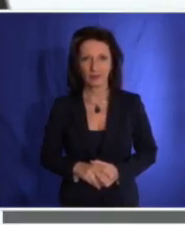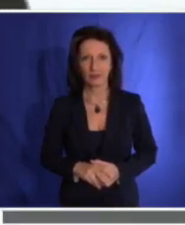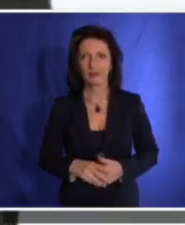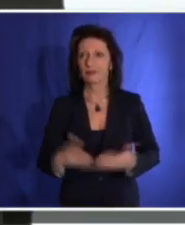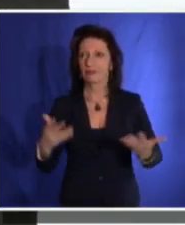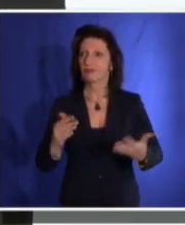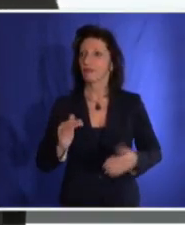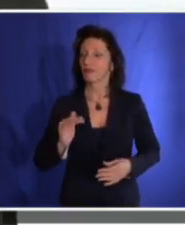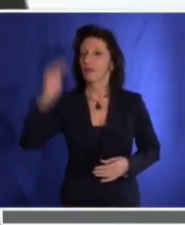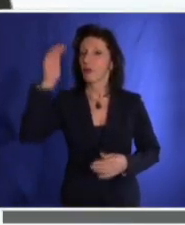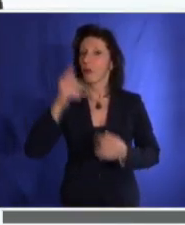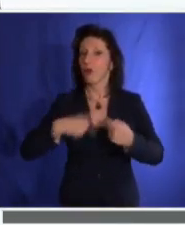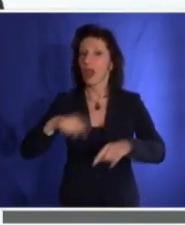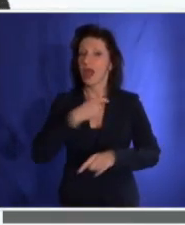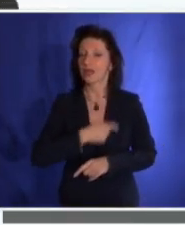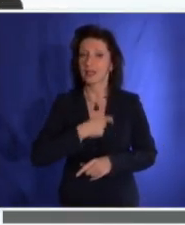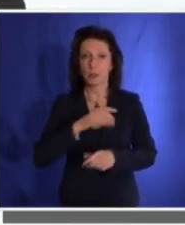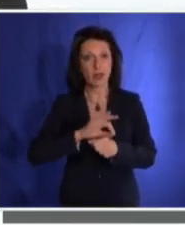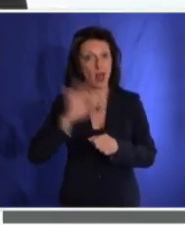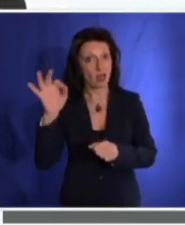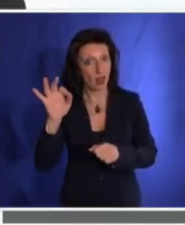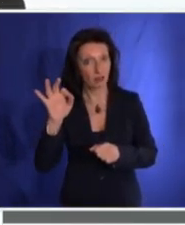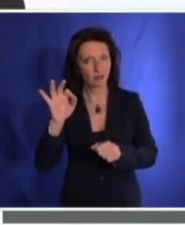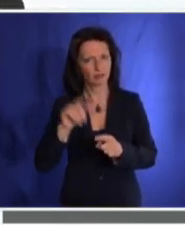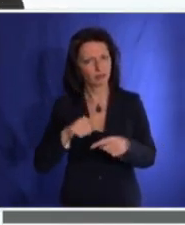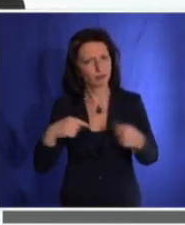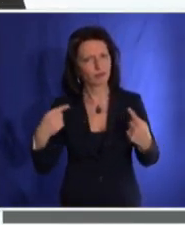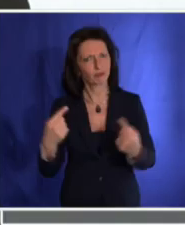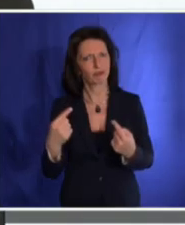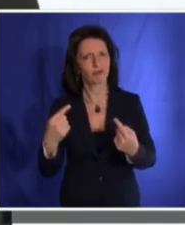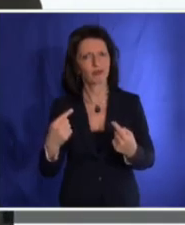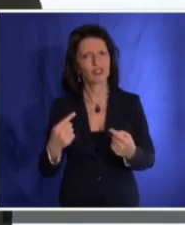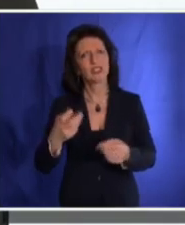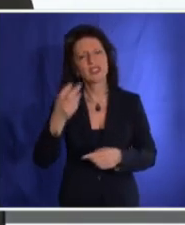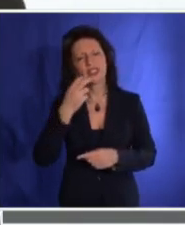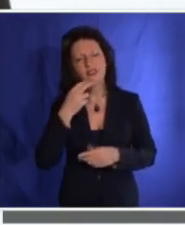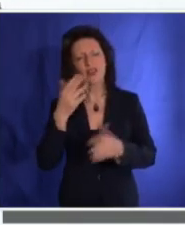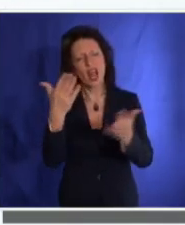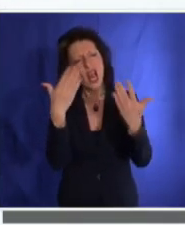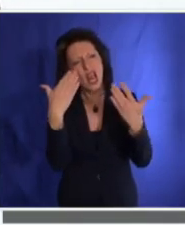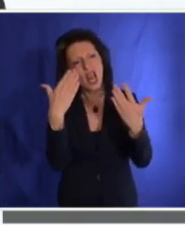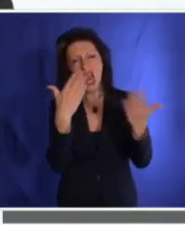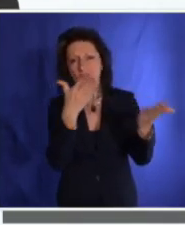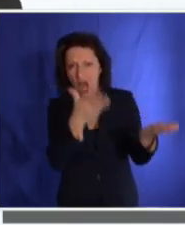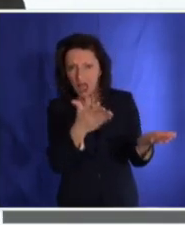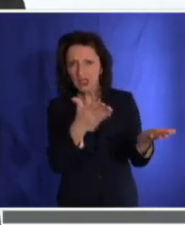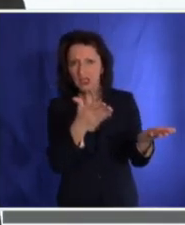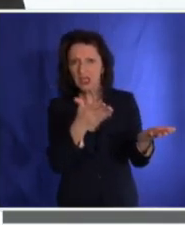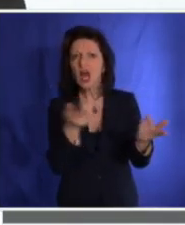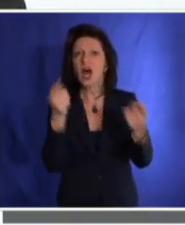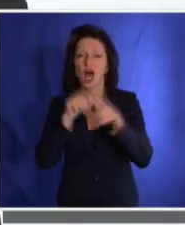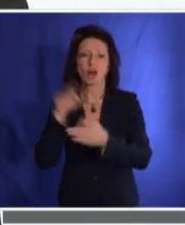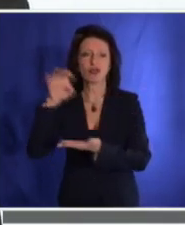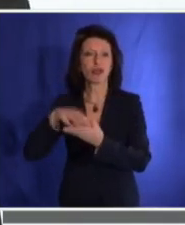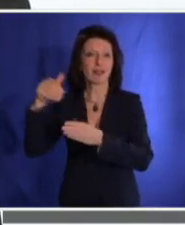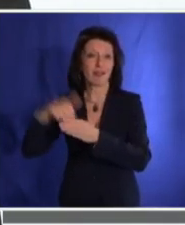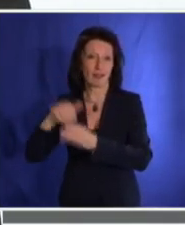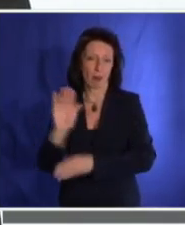Hoher Landesparteitag, wir wollen dem Land eine Stimme in der Stadt geben. Aber ich sage auch eins. Als Bauernbund haben